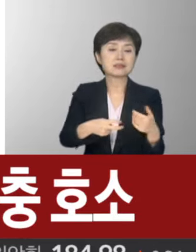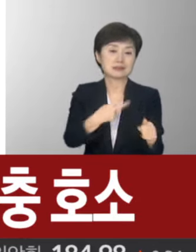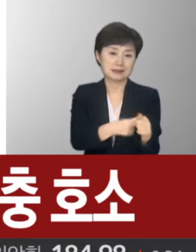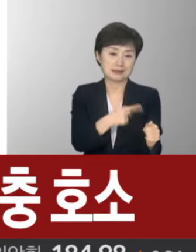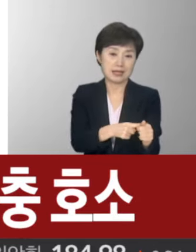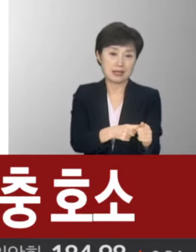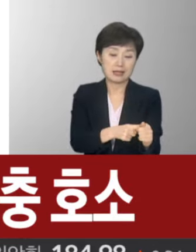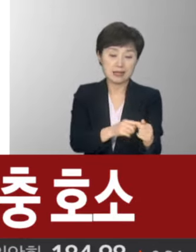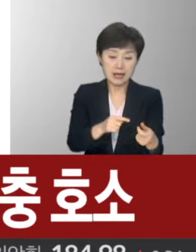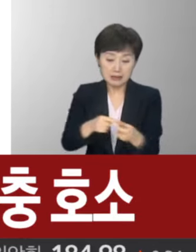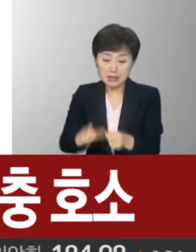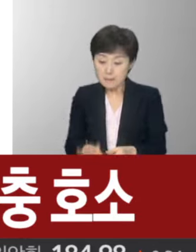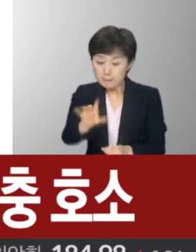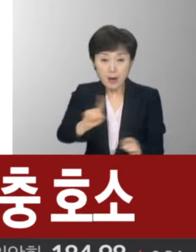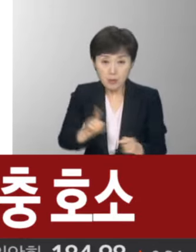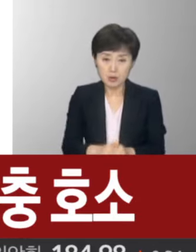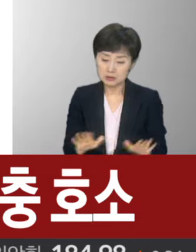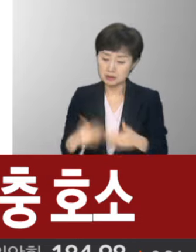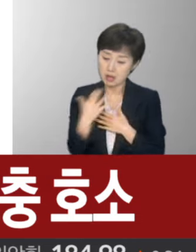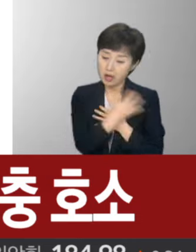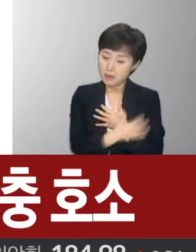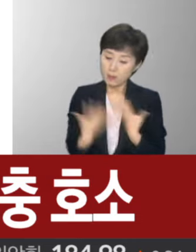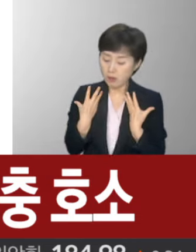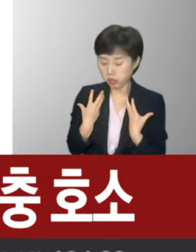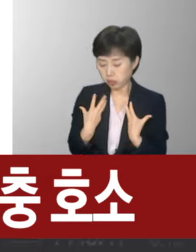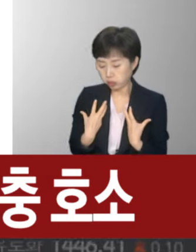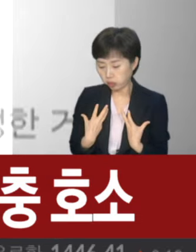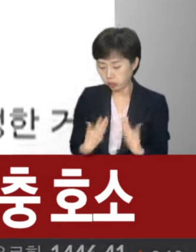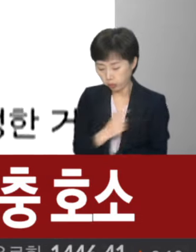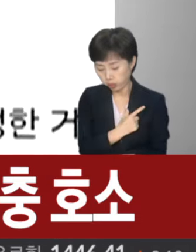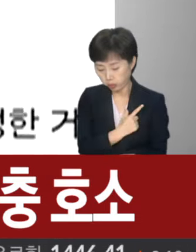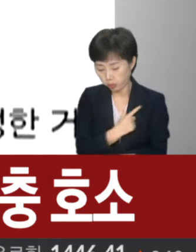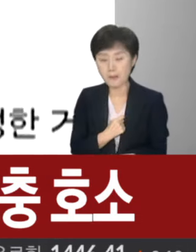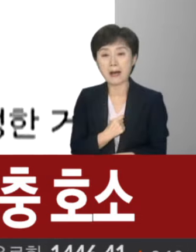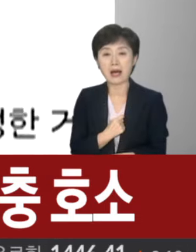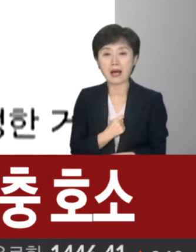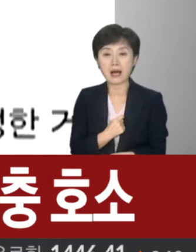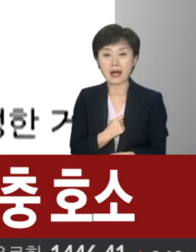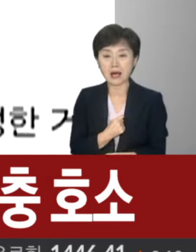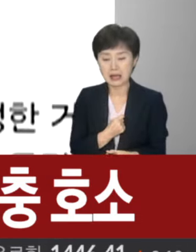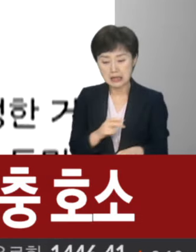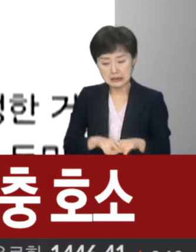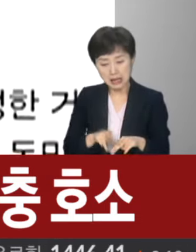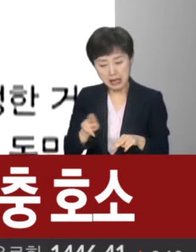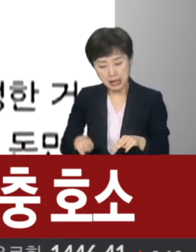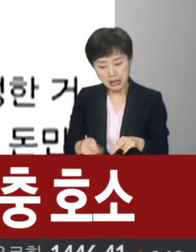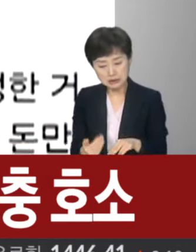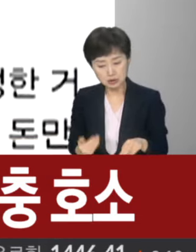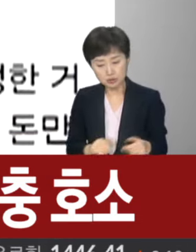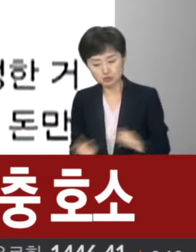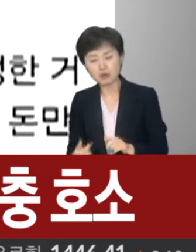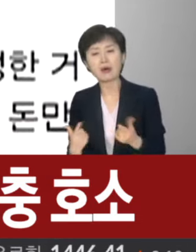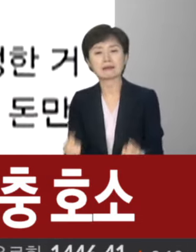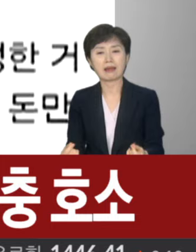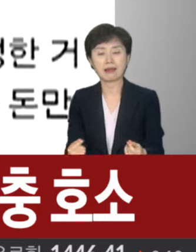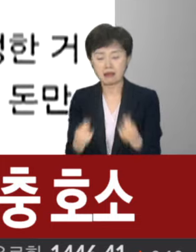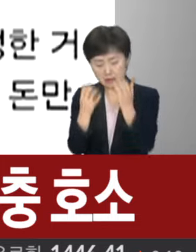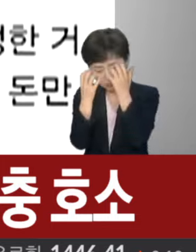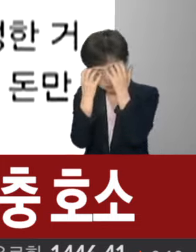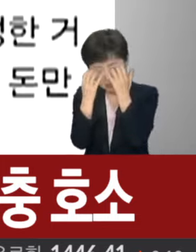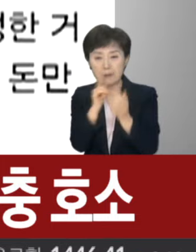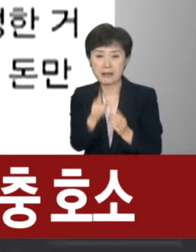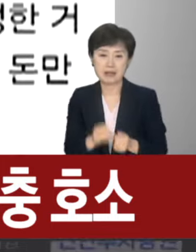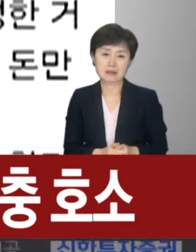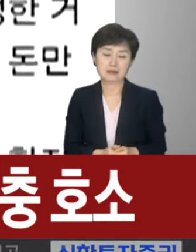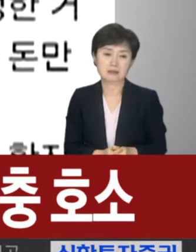올린 글입니다. 이제는 진짜 온몸이 녹아내리는 기분이라면서 이러다 사직이 아니라 순직하게 생겼다고 고충을